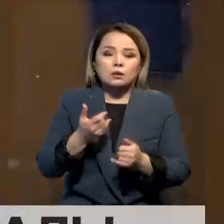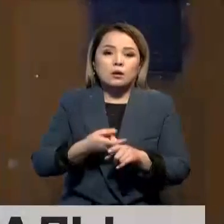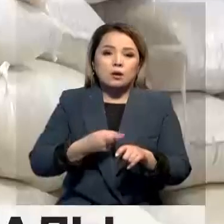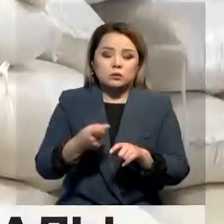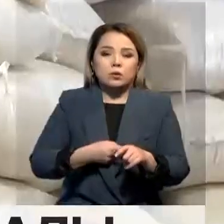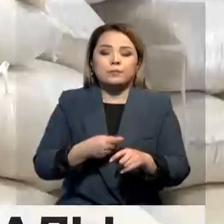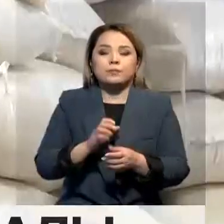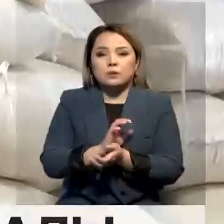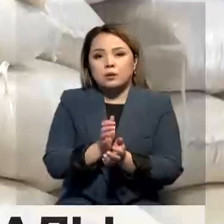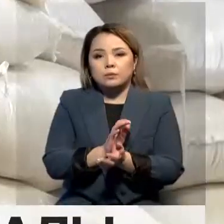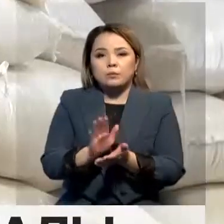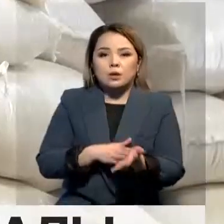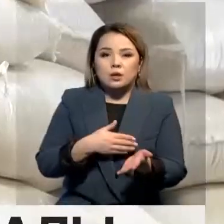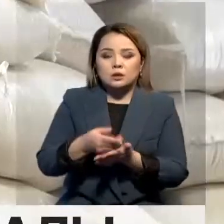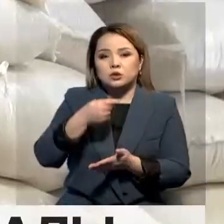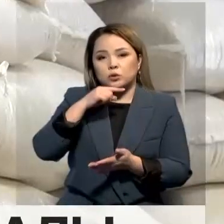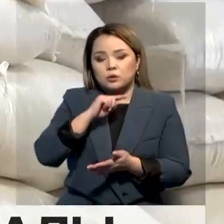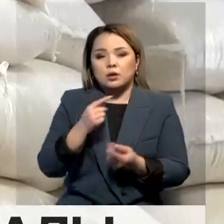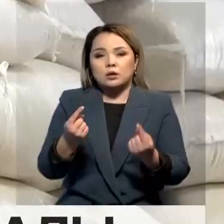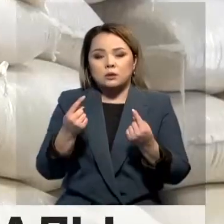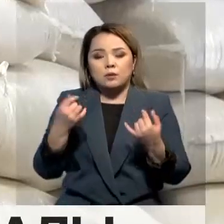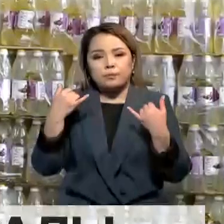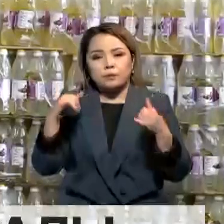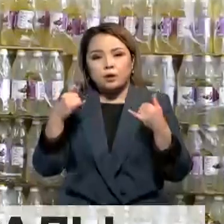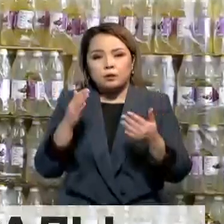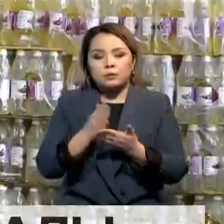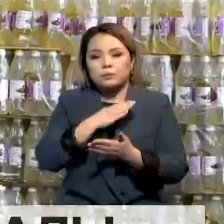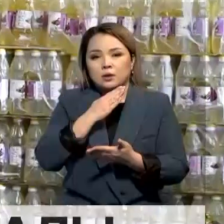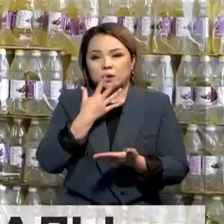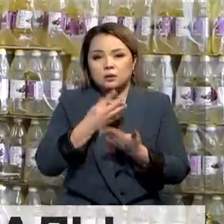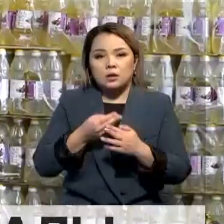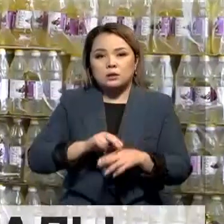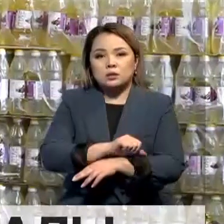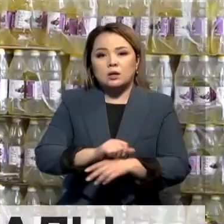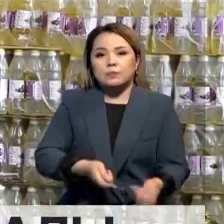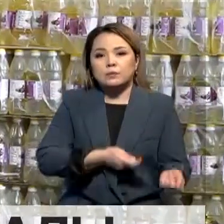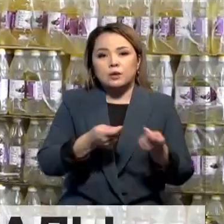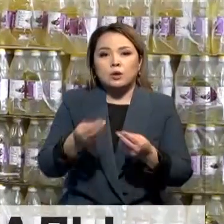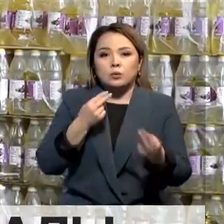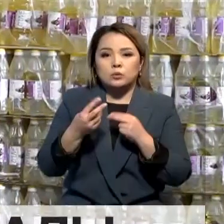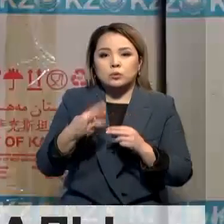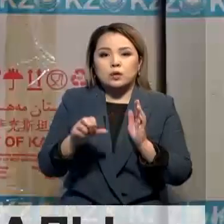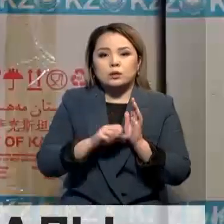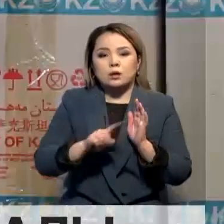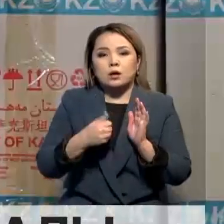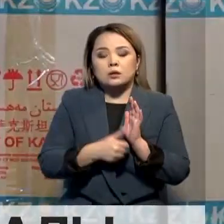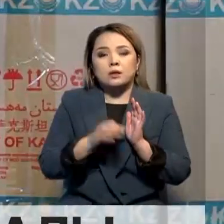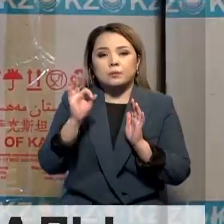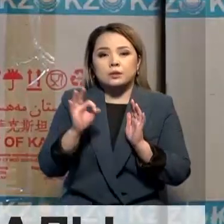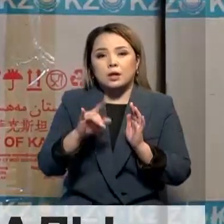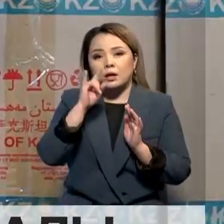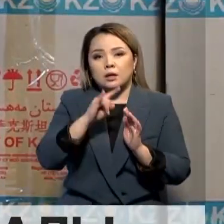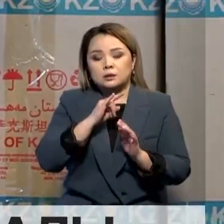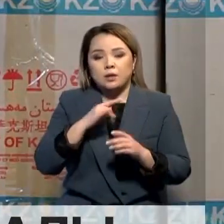картоп, арпа, май, жүгері және ірі қара еті де бар. Жыл қорытындысы бойынша сырттан жеткізілетін азық-түліктің 36-6%